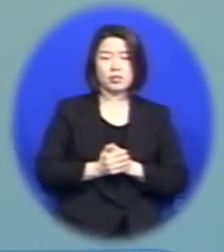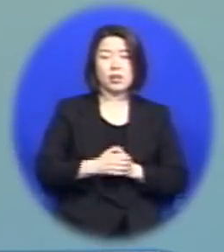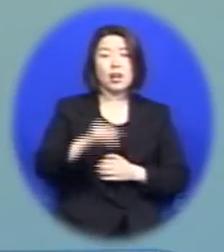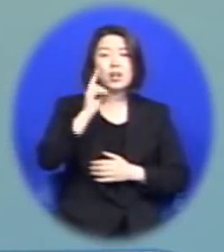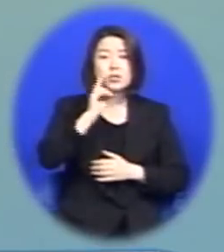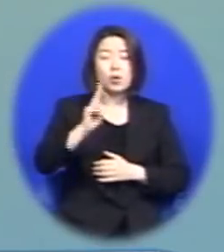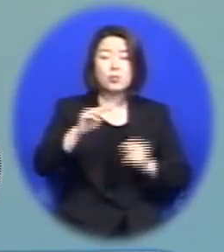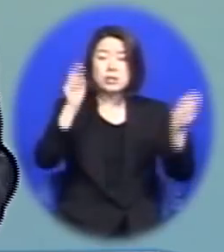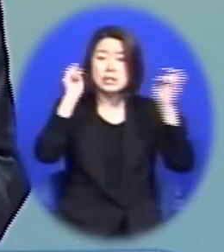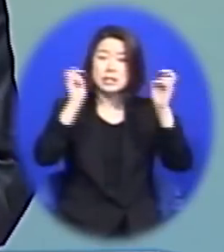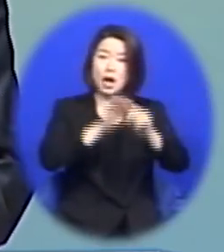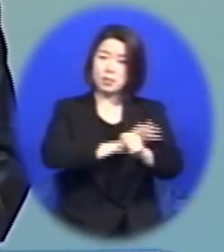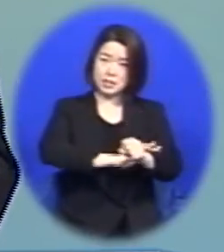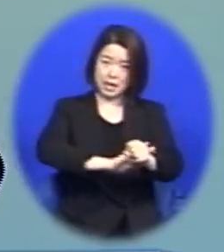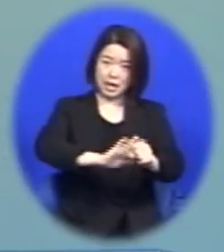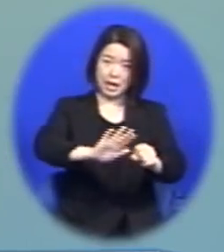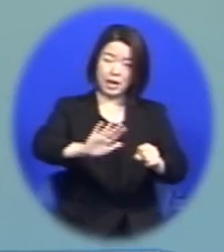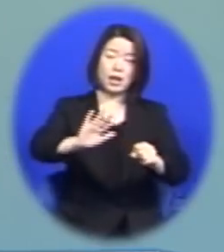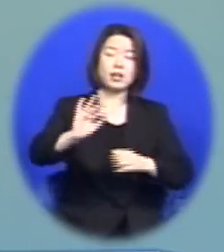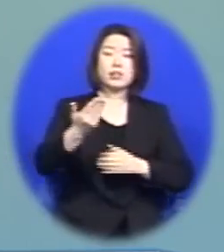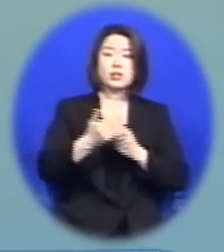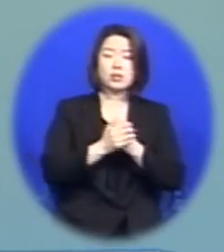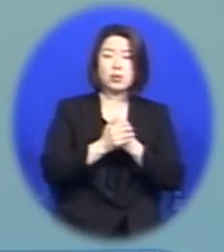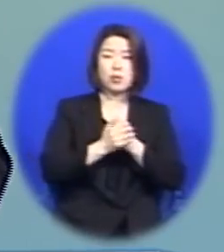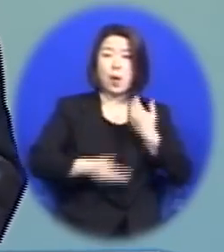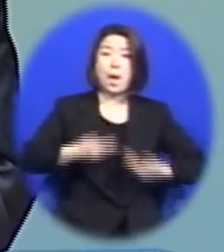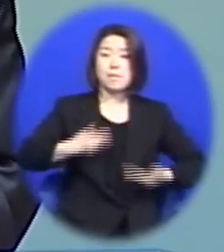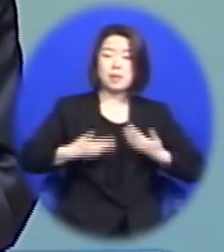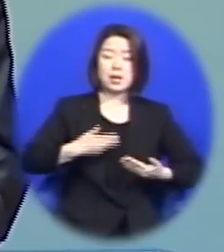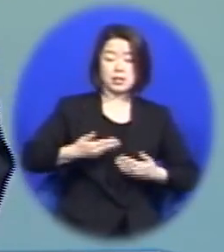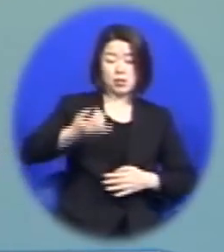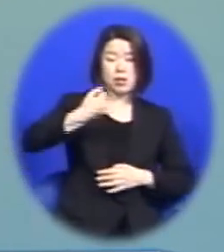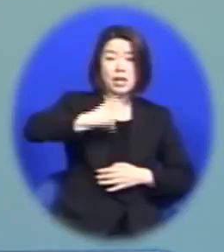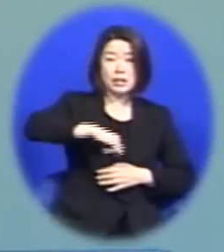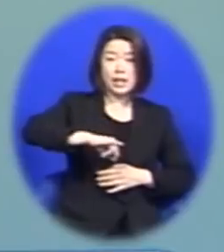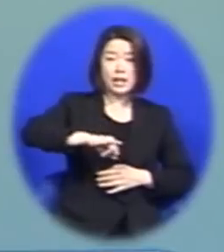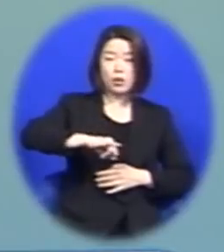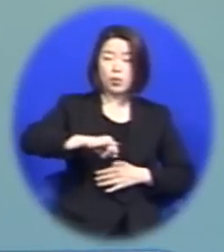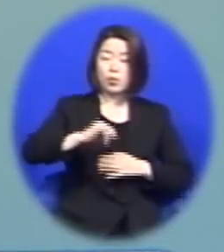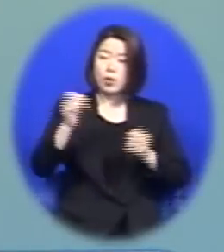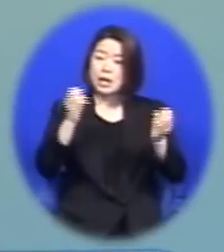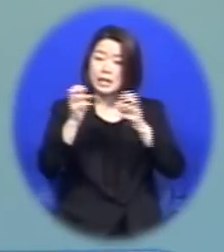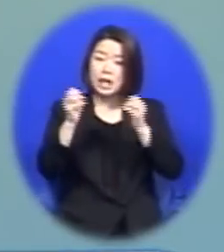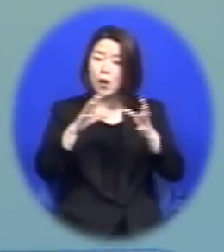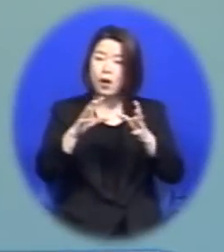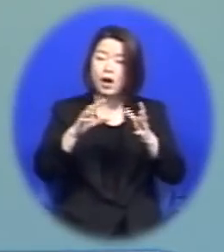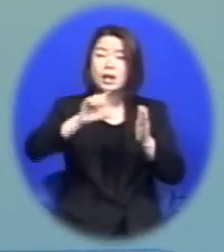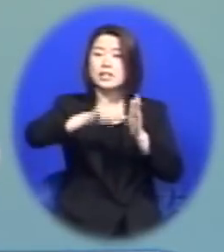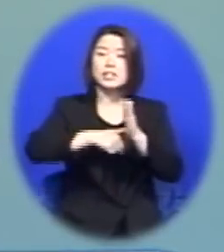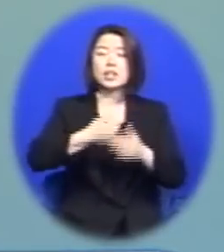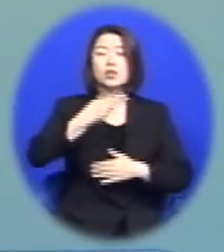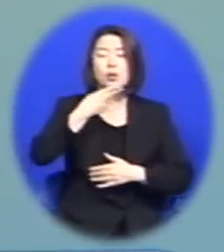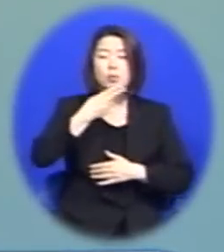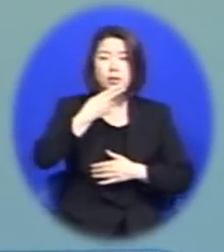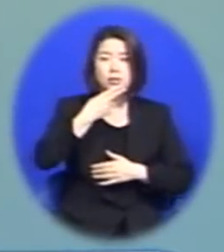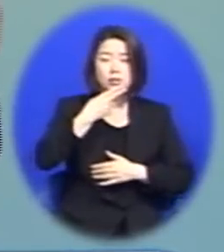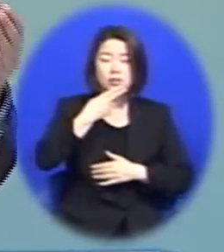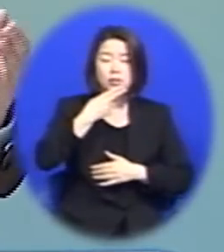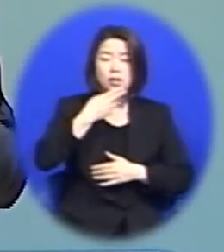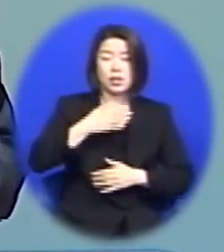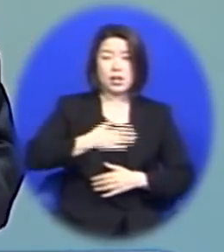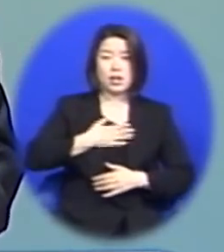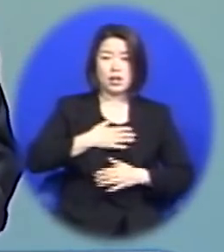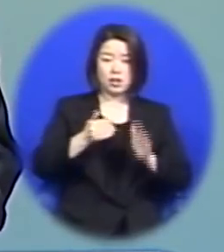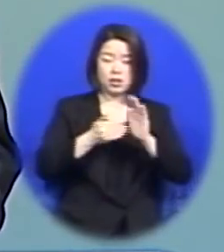너무너무 사업이 잘되고 바빠서 따라고 도무지 이야기를 못했던 어느 아버지가 딸이 갖추라 고 난 다음에서야